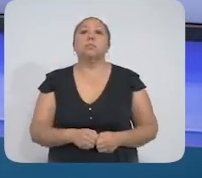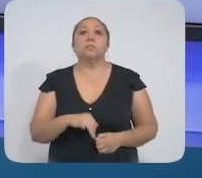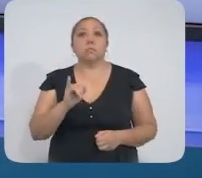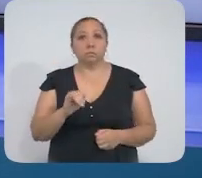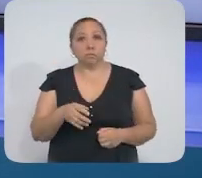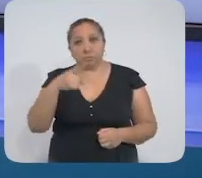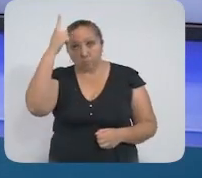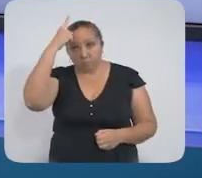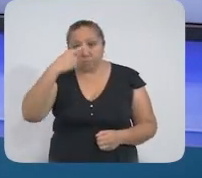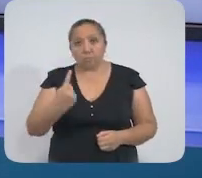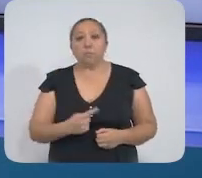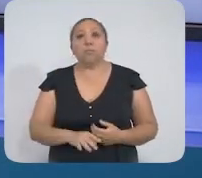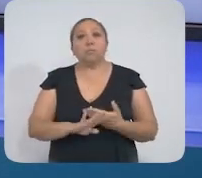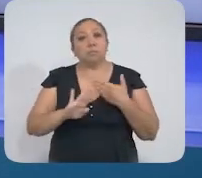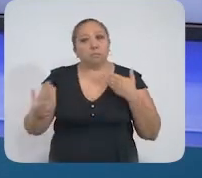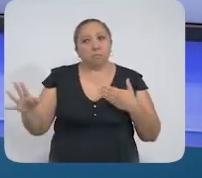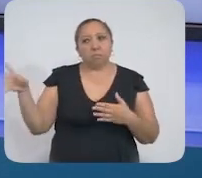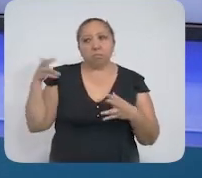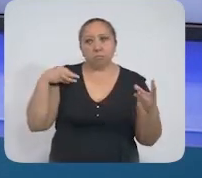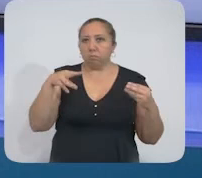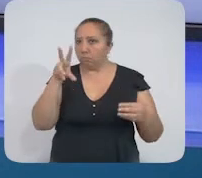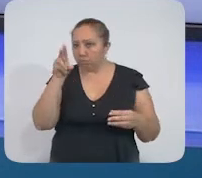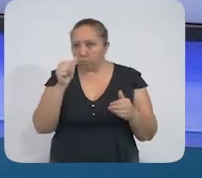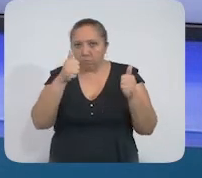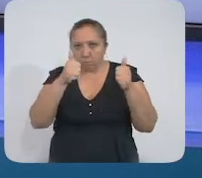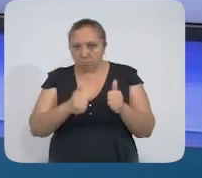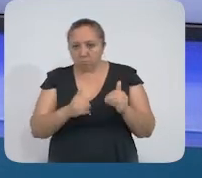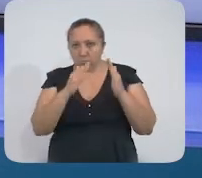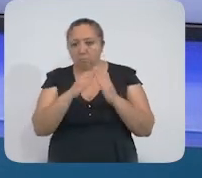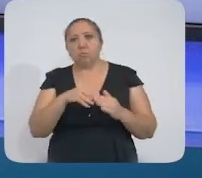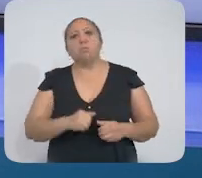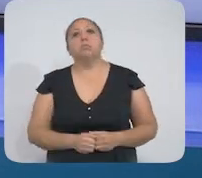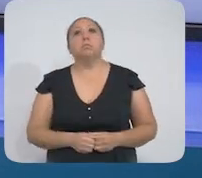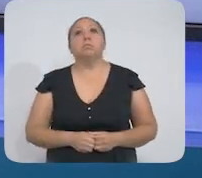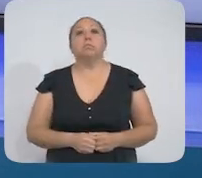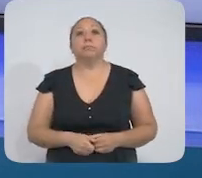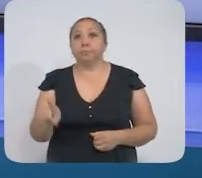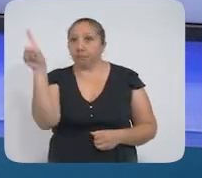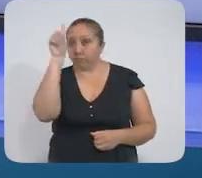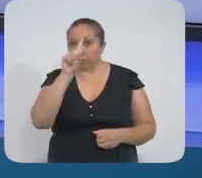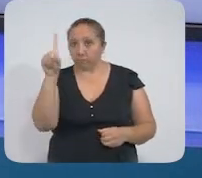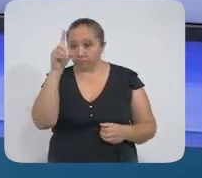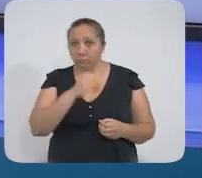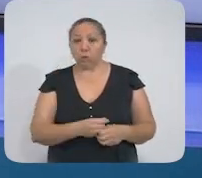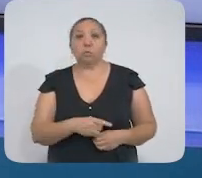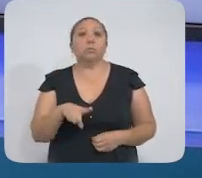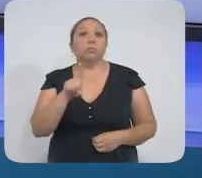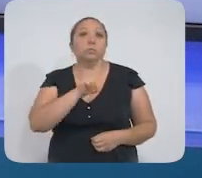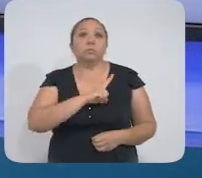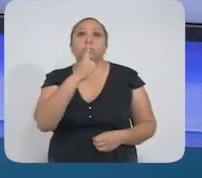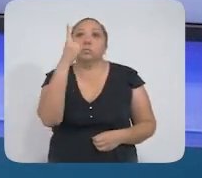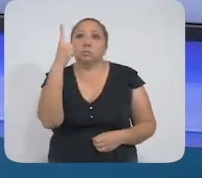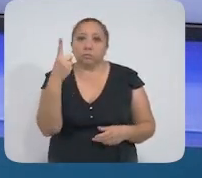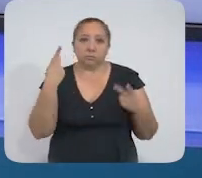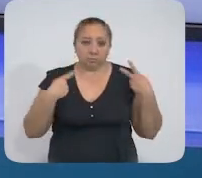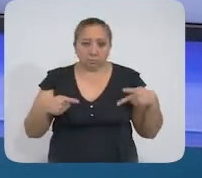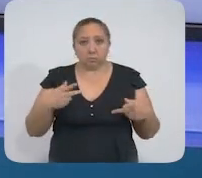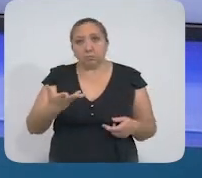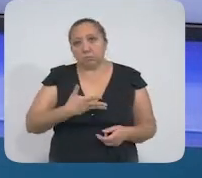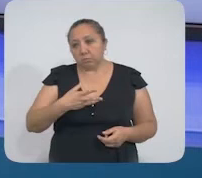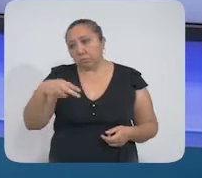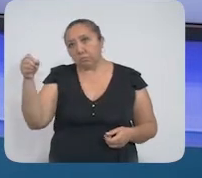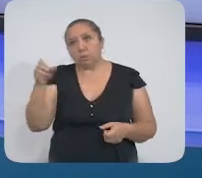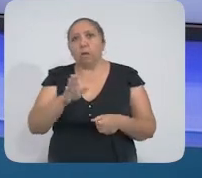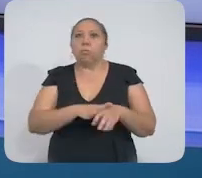Le kolela, yanubisal, ti humpel, ti le ospel nahilo tohola kunuk besal tulumil México yangweya.